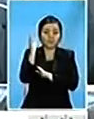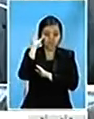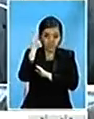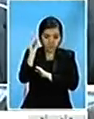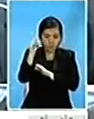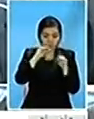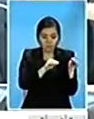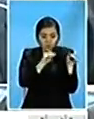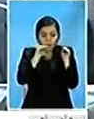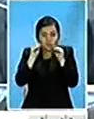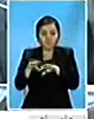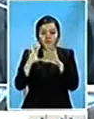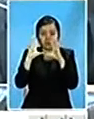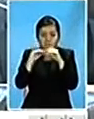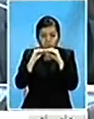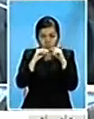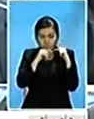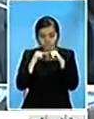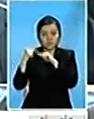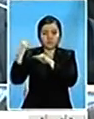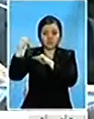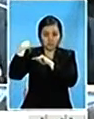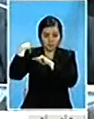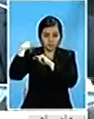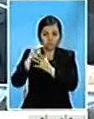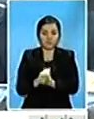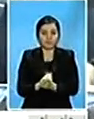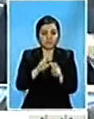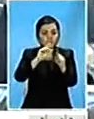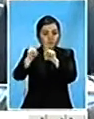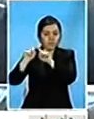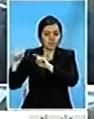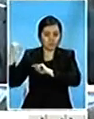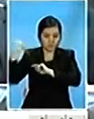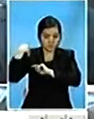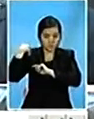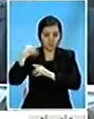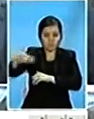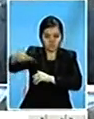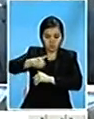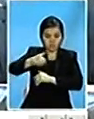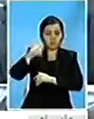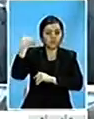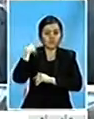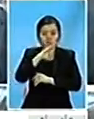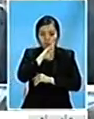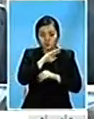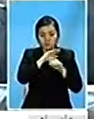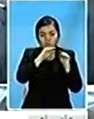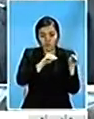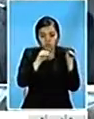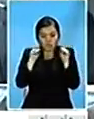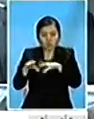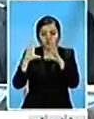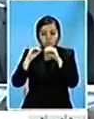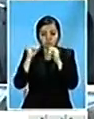เลื่อนการประชุมไปนะครับหลายท่านก็ขอความกรุณาว่าถ้าเป็นการเลื่อนเนี่ยก็จะทำให้การประชุ